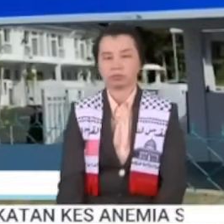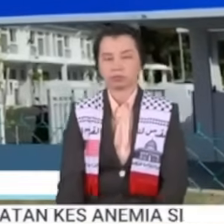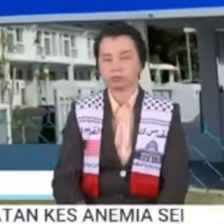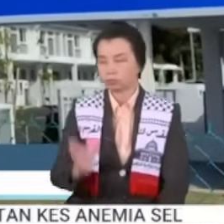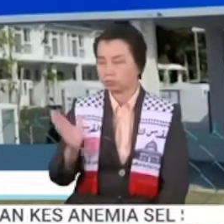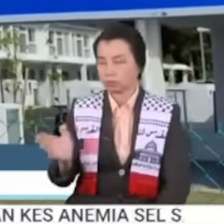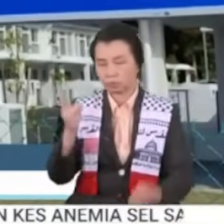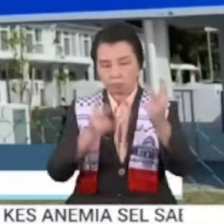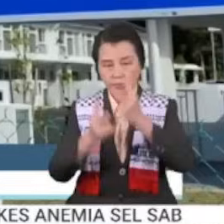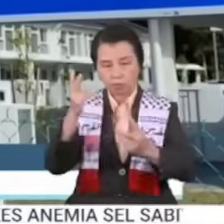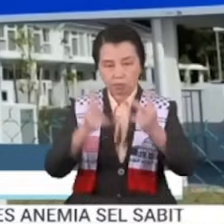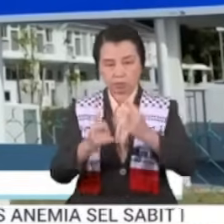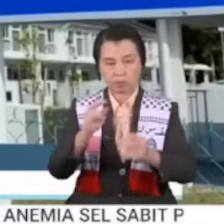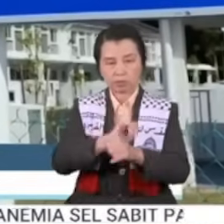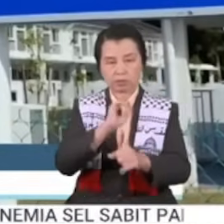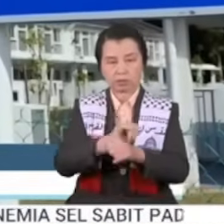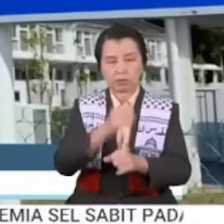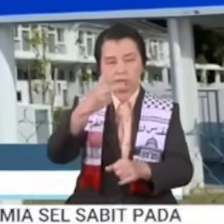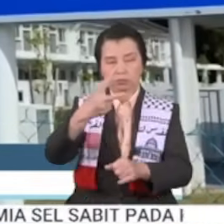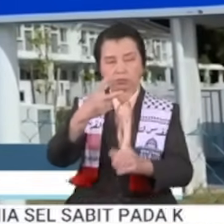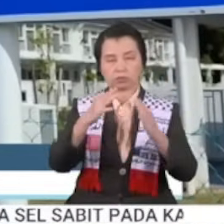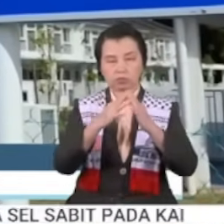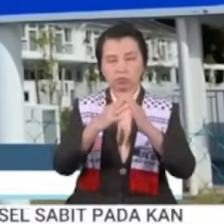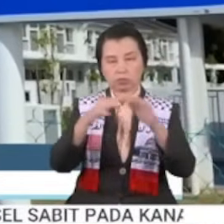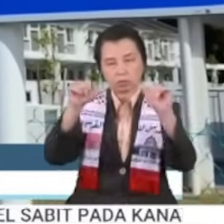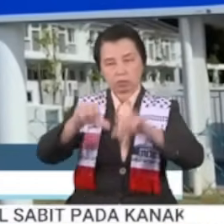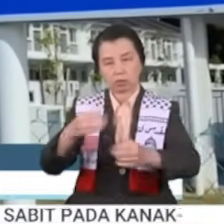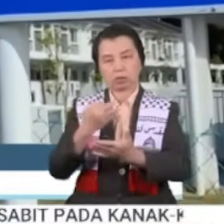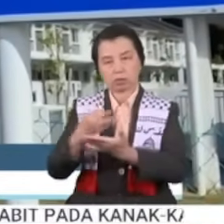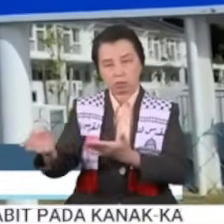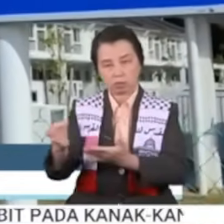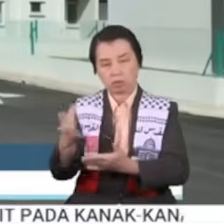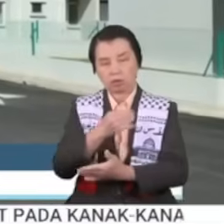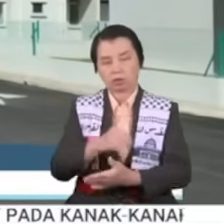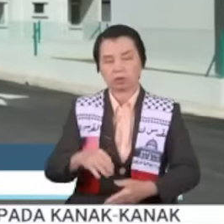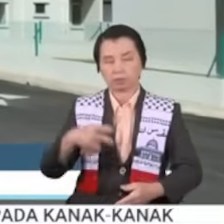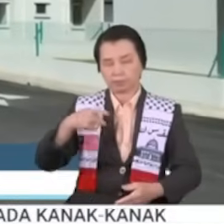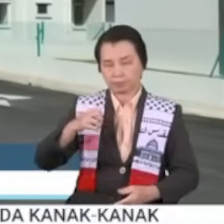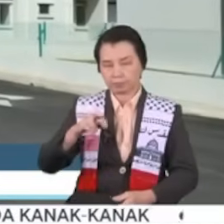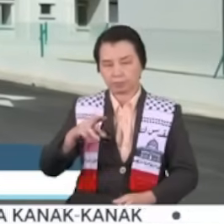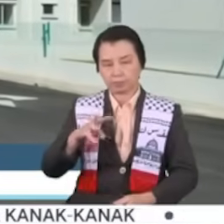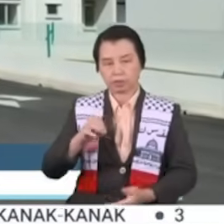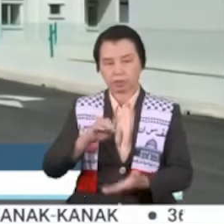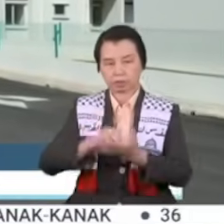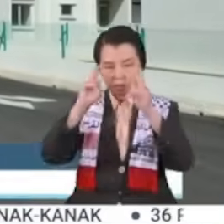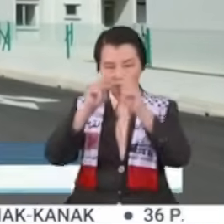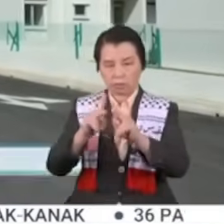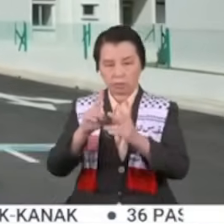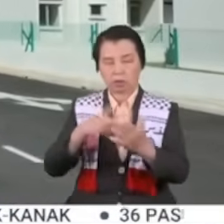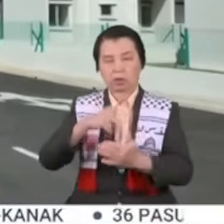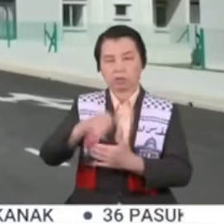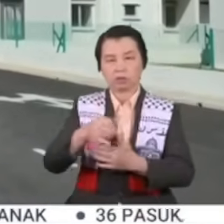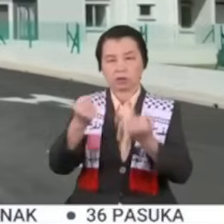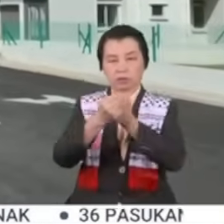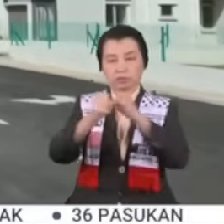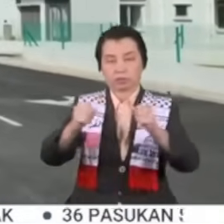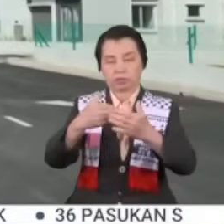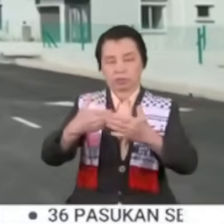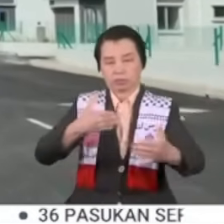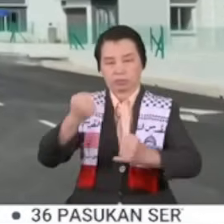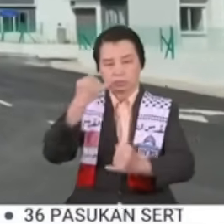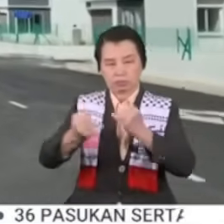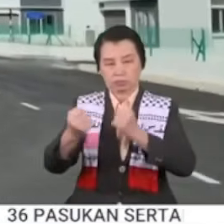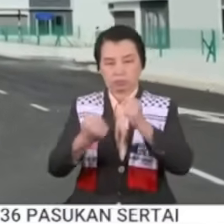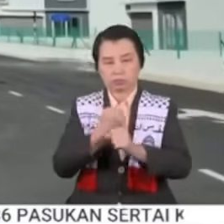beliau melawat mengadakan lawatan kerja dua projek Perumahan sakit satu ikon dan Prima di Marina di Kuantan projek berkenaan dijangka siap sebelum